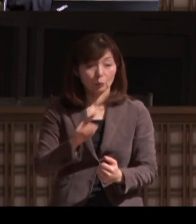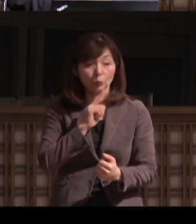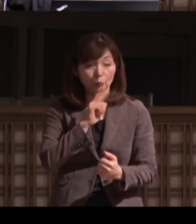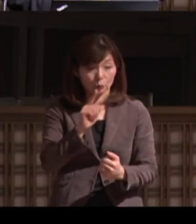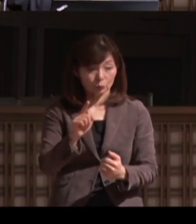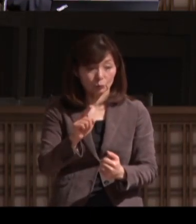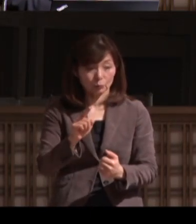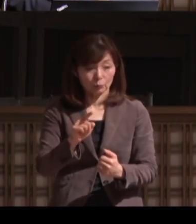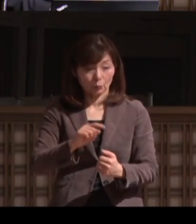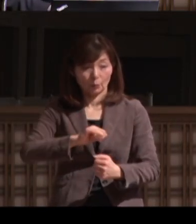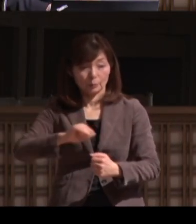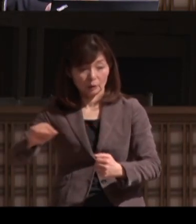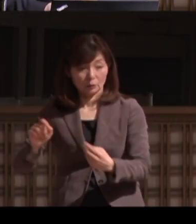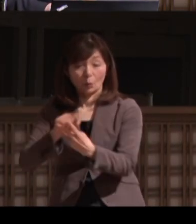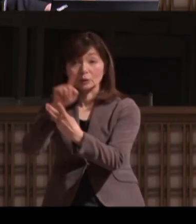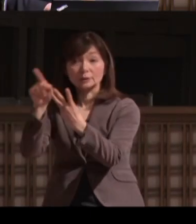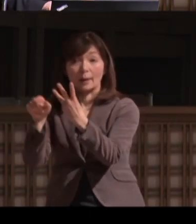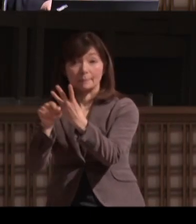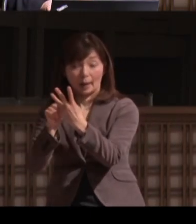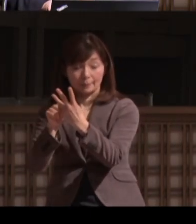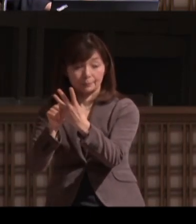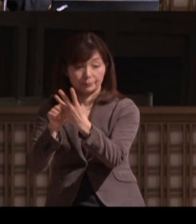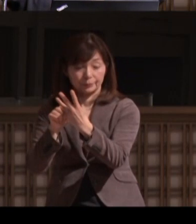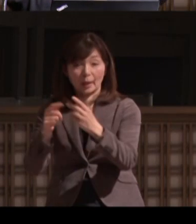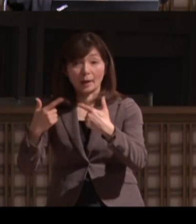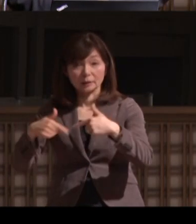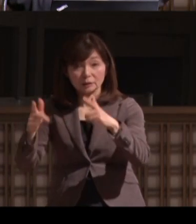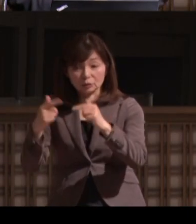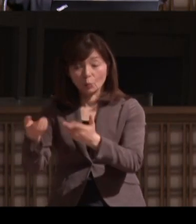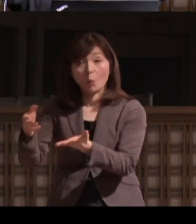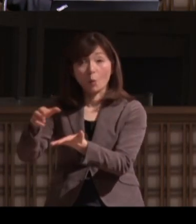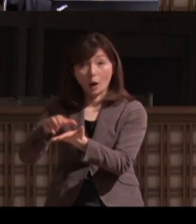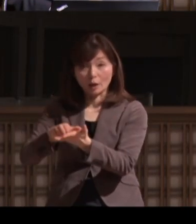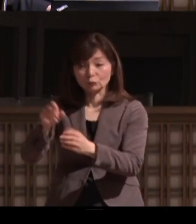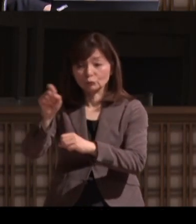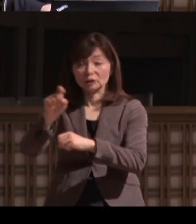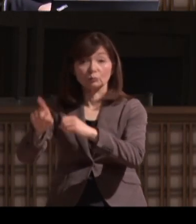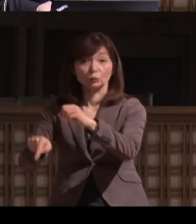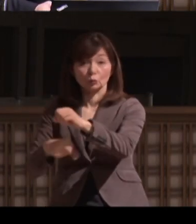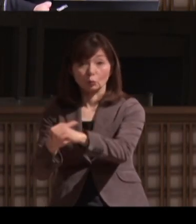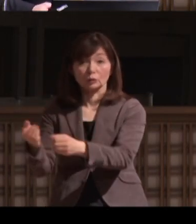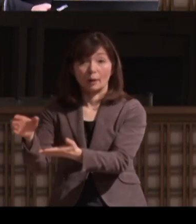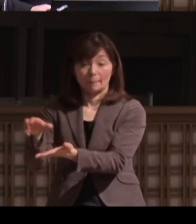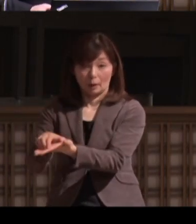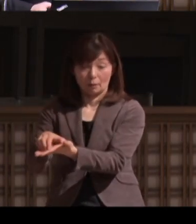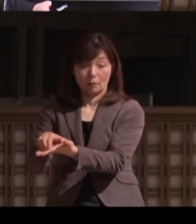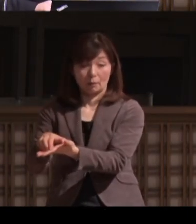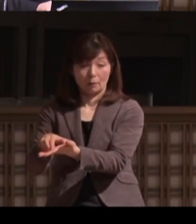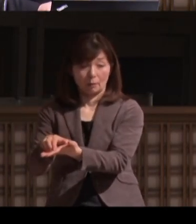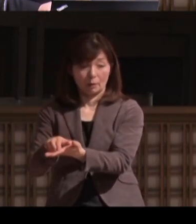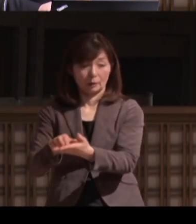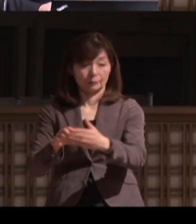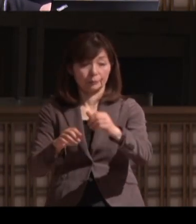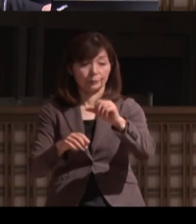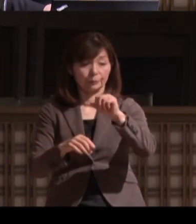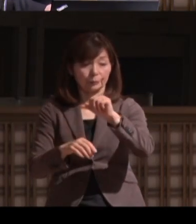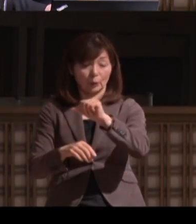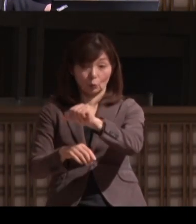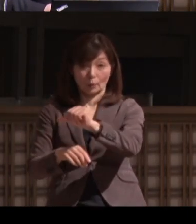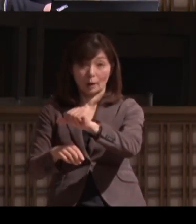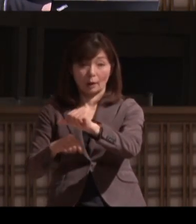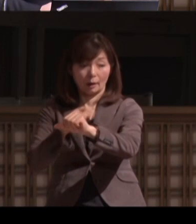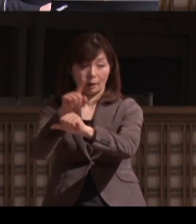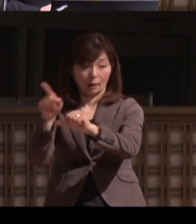の3番にございますがえ定説の事務局があるとそれからあ5番目集会